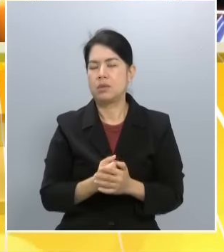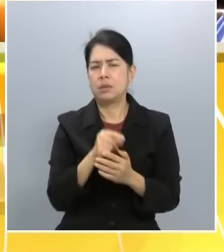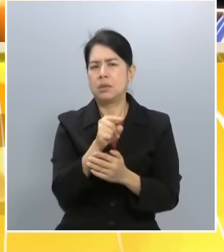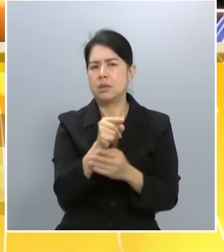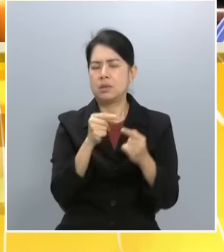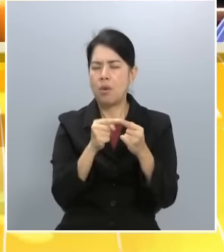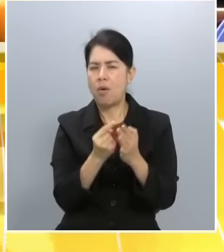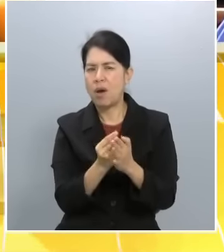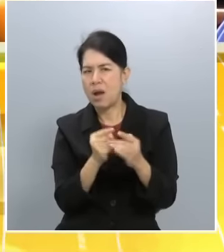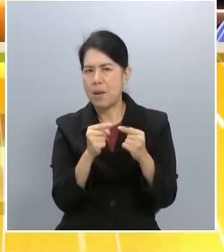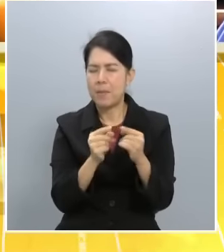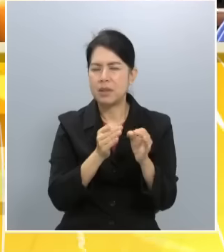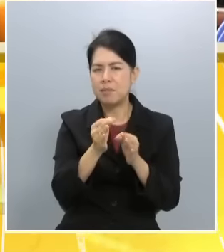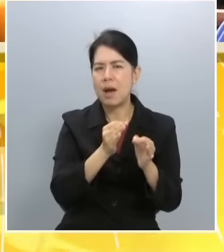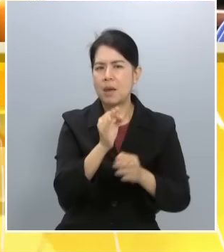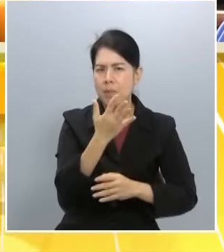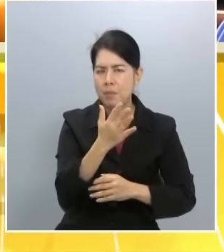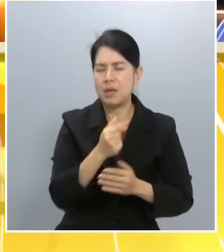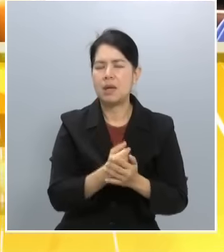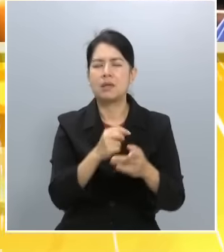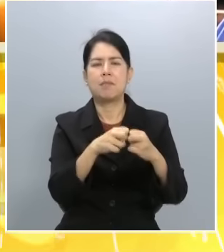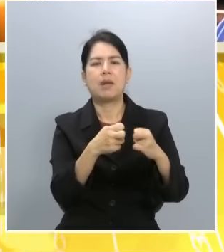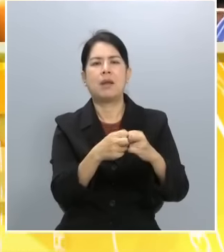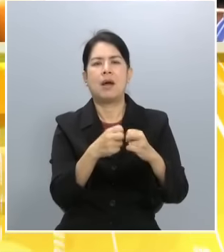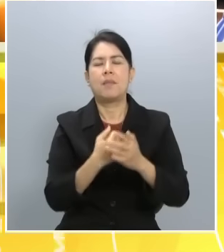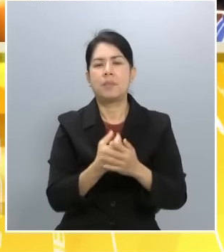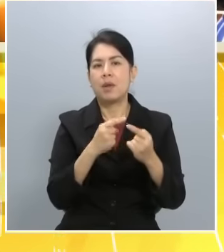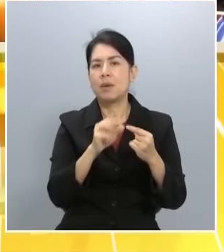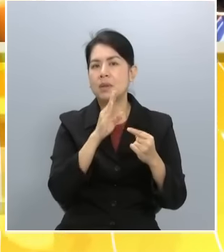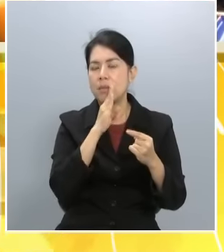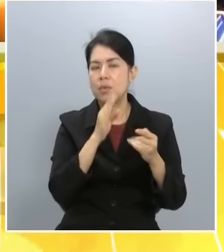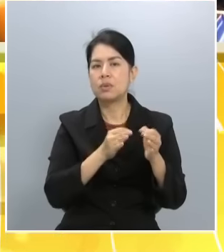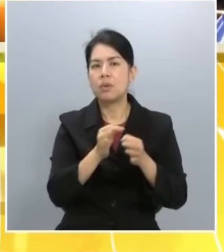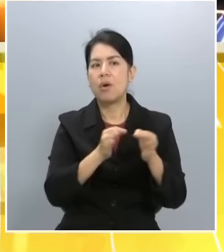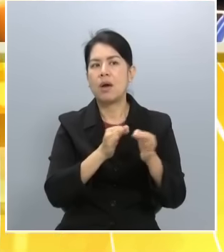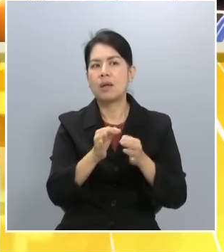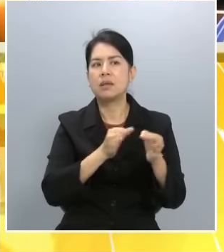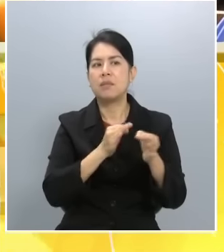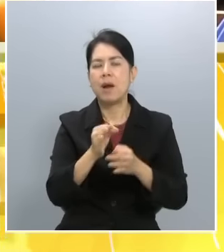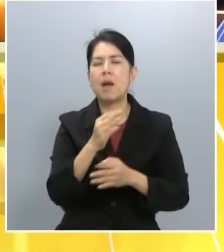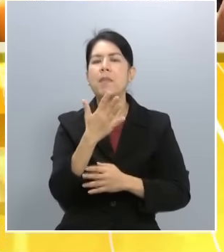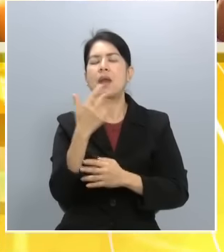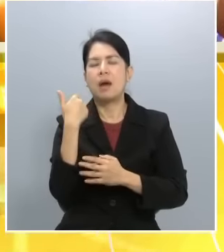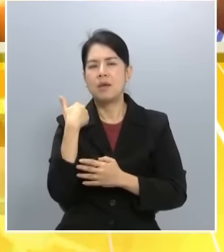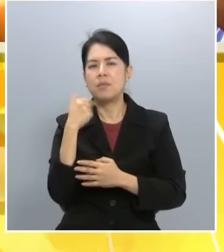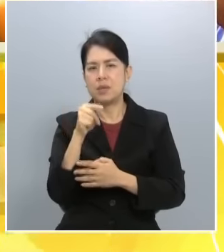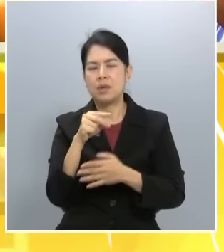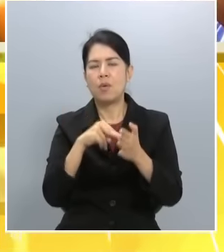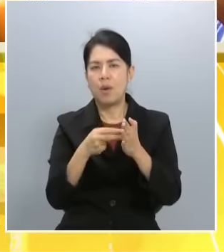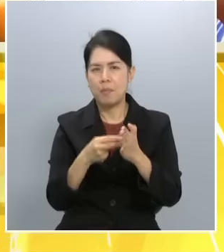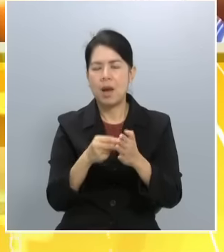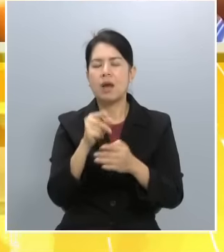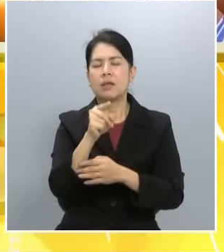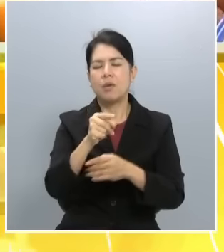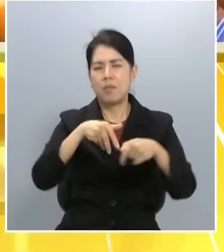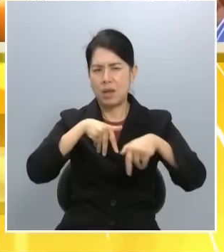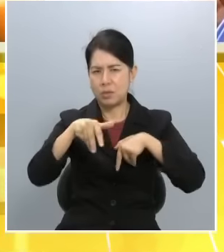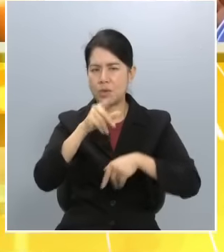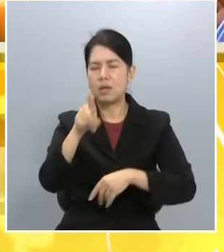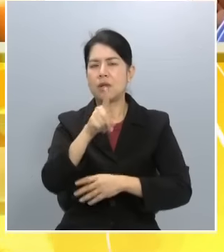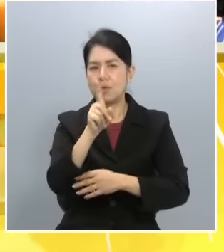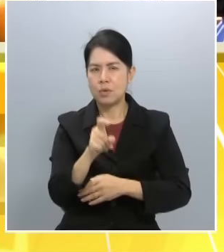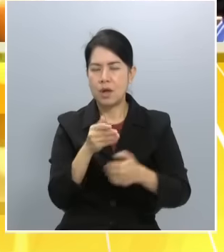จถ้าเมื่อไหร่ที่ชี้แจงไม่เข้าใจคุณจำผมไม่เลยจำเลยของสังคมก็คือกรมราชทัณฑ์เนี่ยครับฝากผ่านสื่อมวลชนไปถามอธิบดี